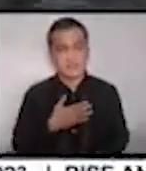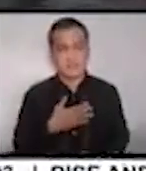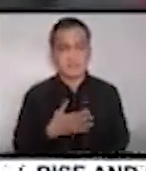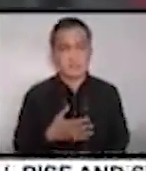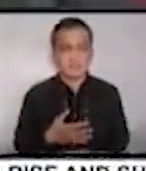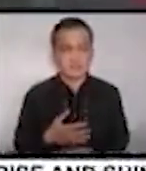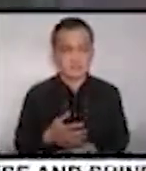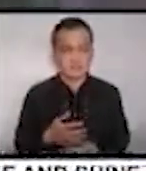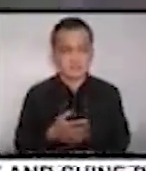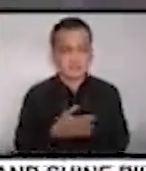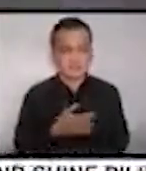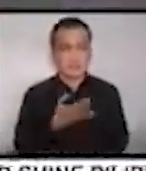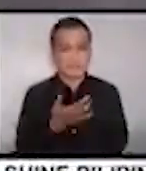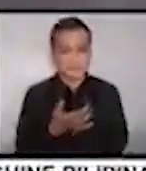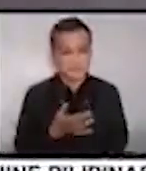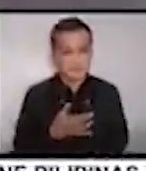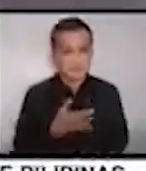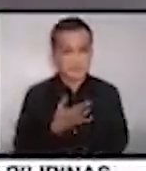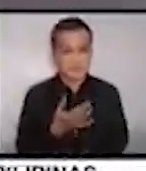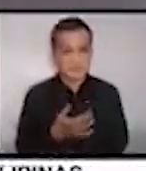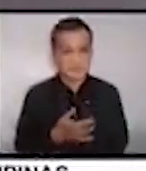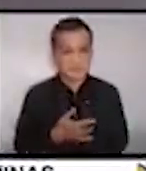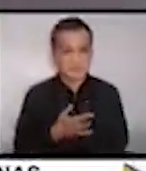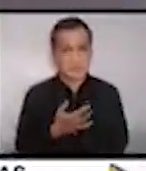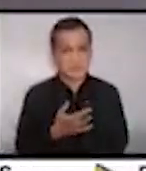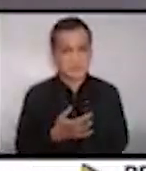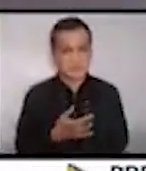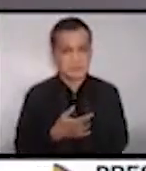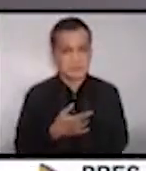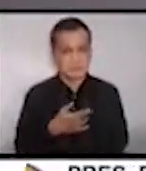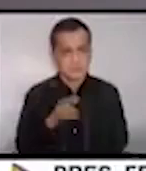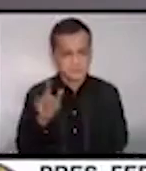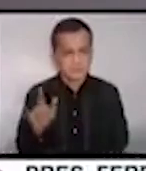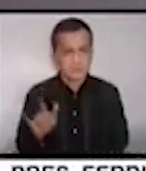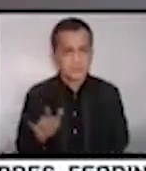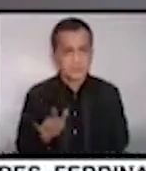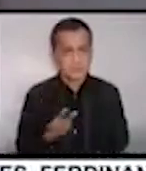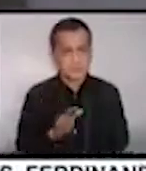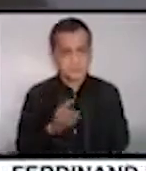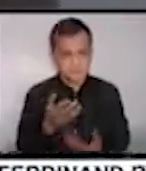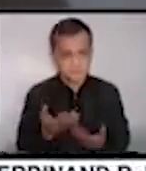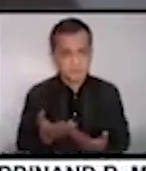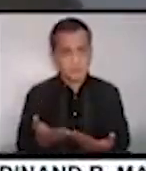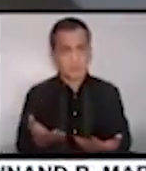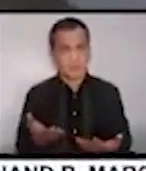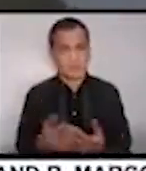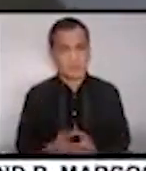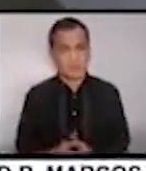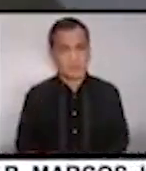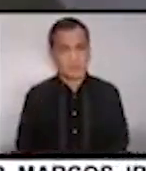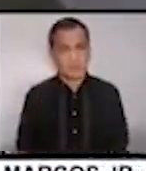nadarama ang pagmamahal ko sa'yo para